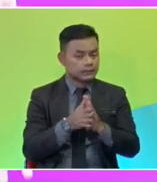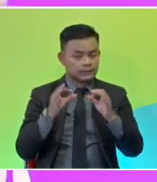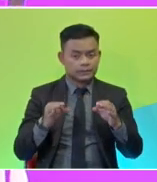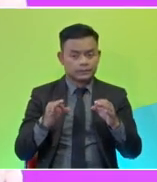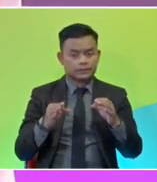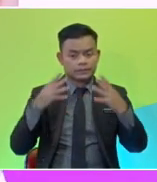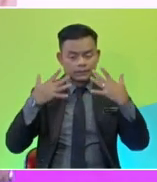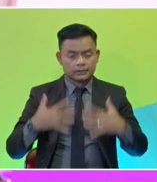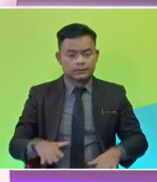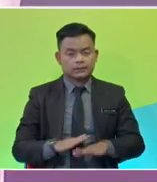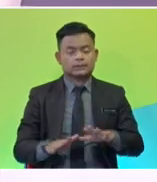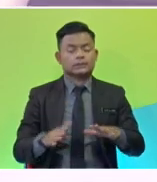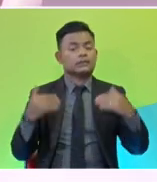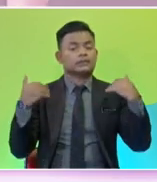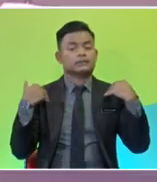habis